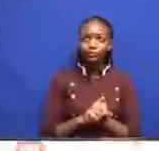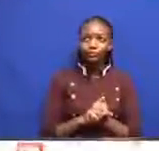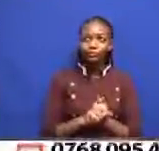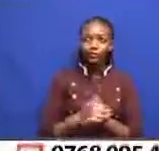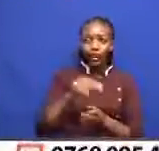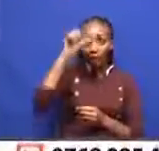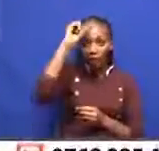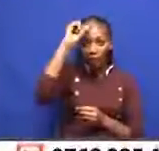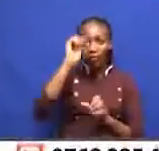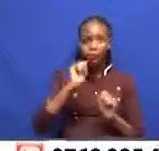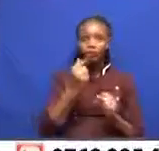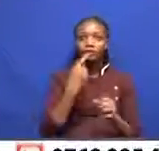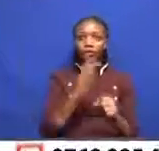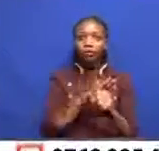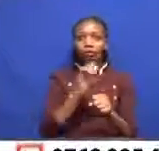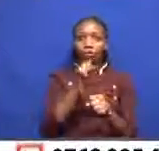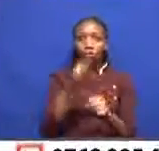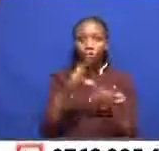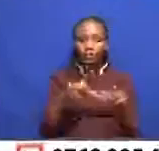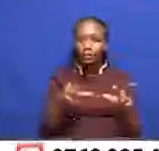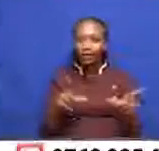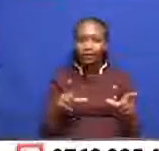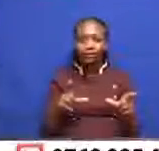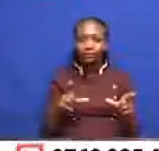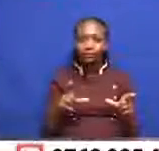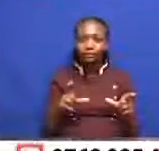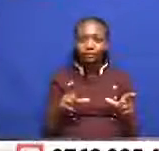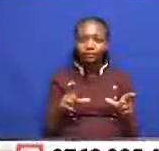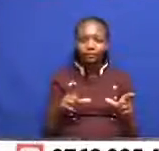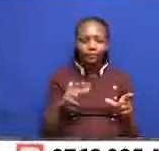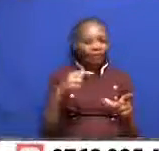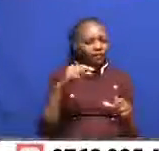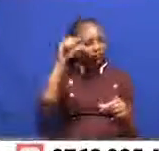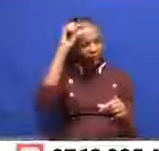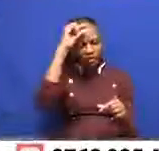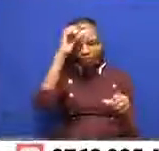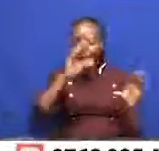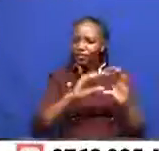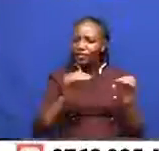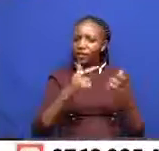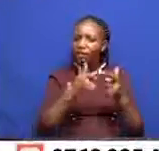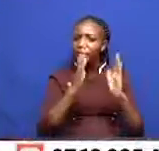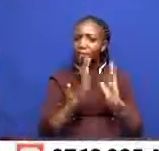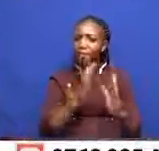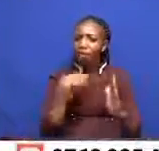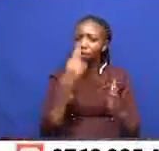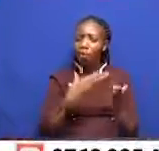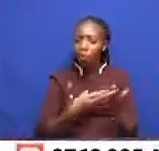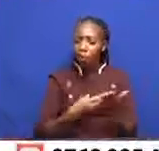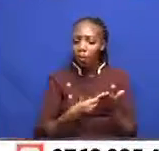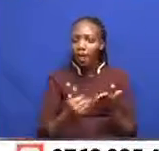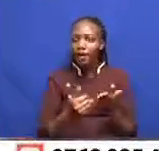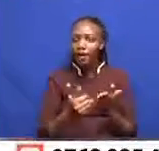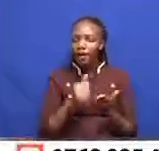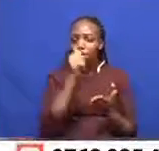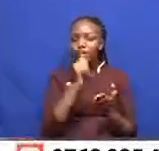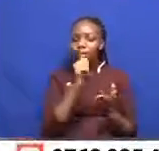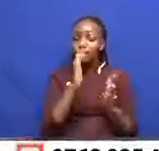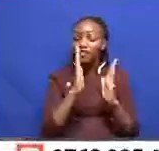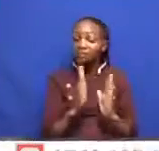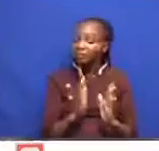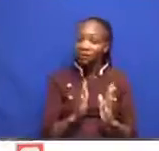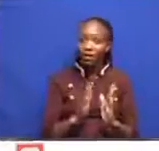kwamba hili shamba halijanunuliwa na serikali. Aliyenunua ni mtu binafsi ama aliyechukua ni mtu